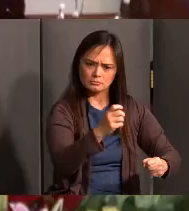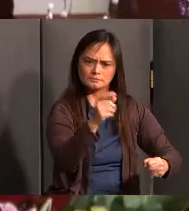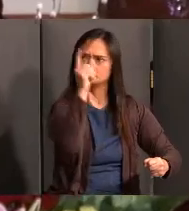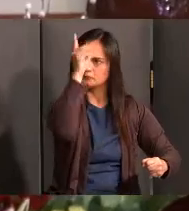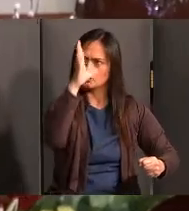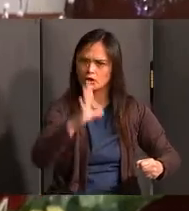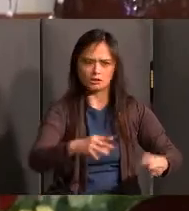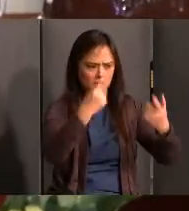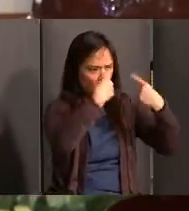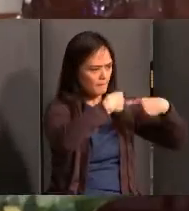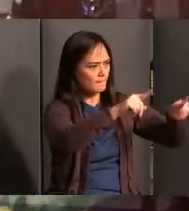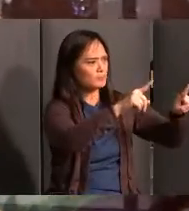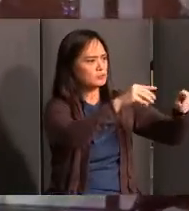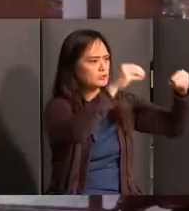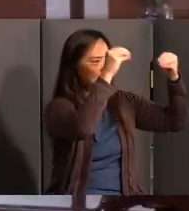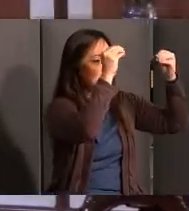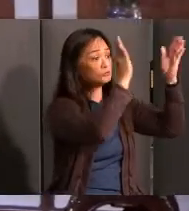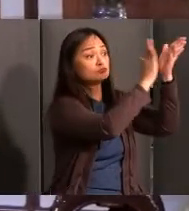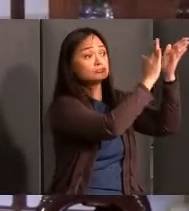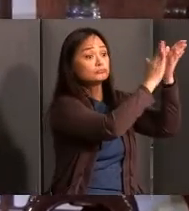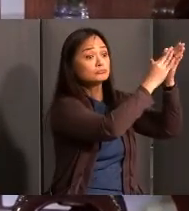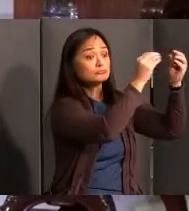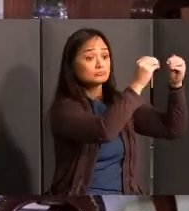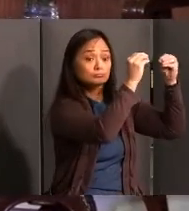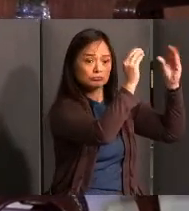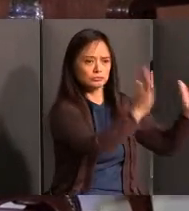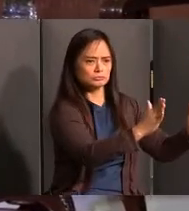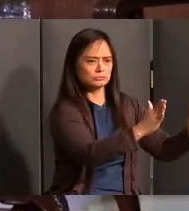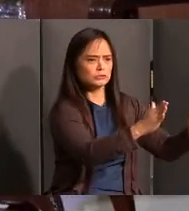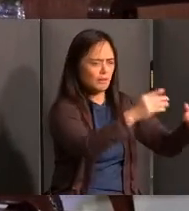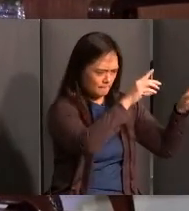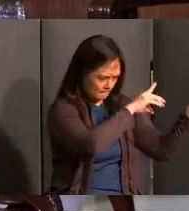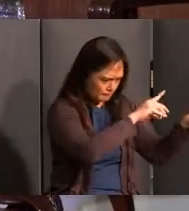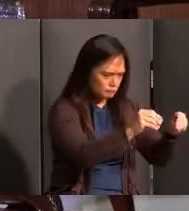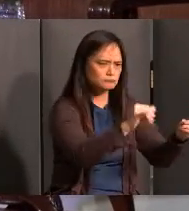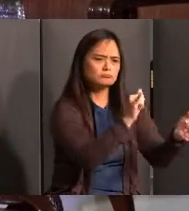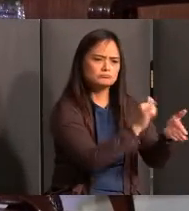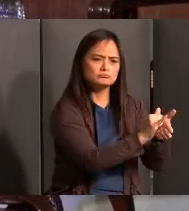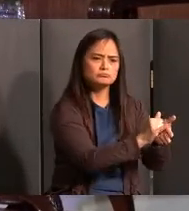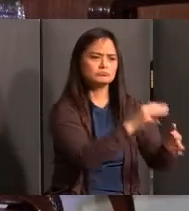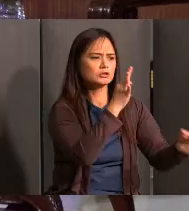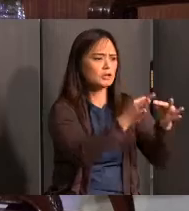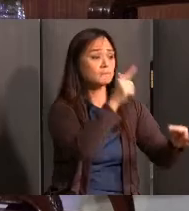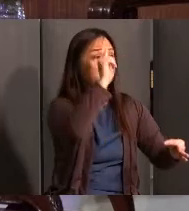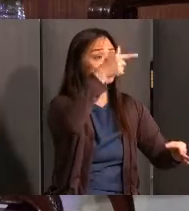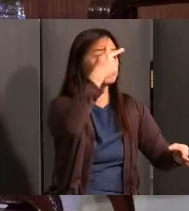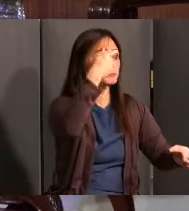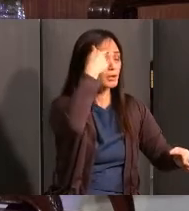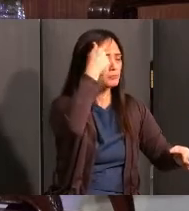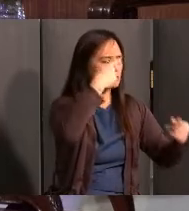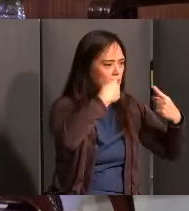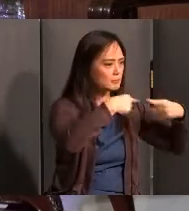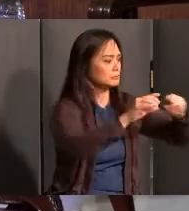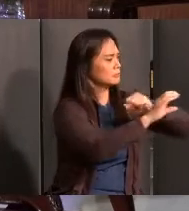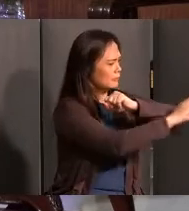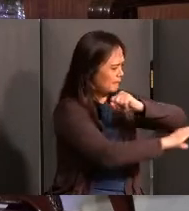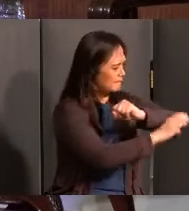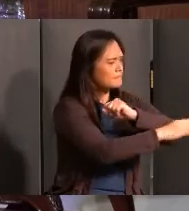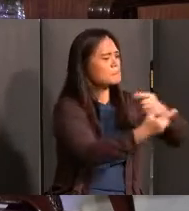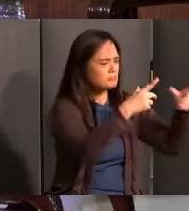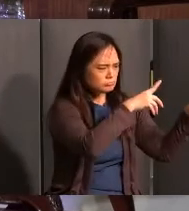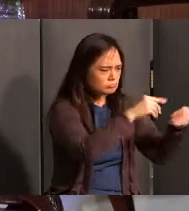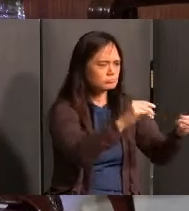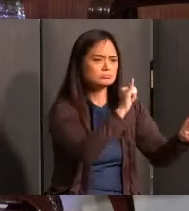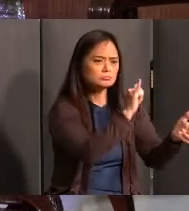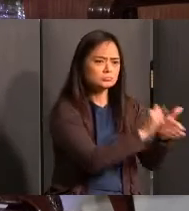Panginoon ay mapunta sa akadim, gagawin natin yun. Kung kinakailangan na ang gobyerno ay mapunta sa lipunan, gagawin natin yan